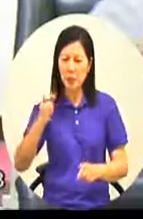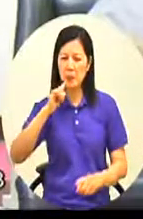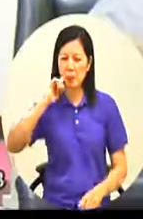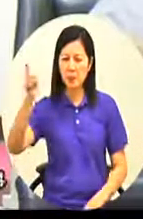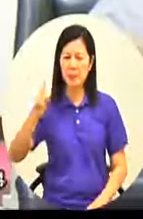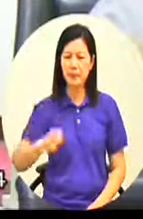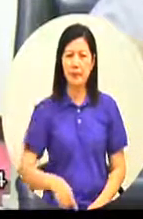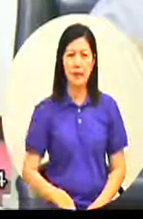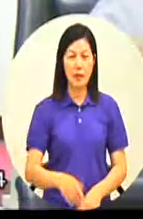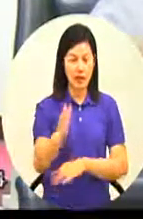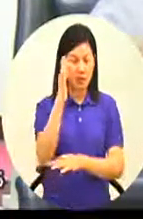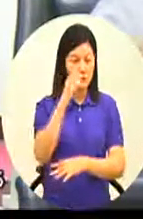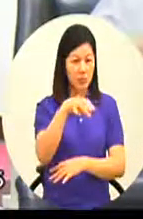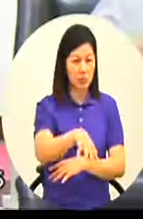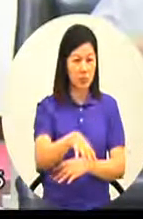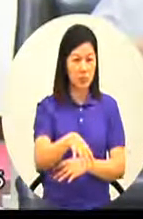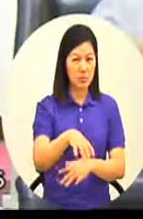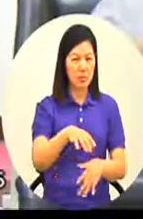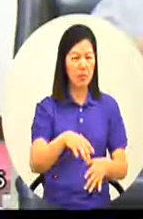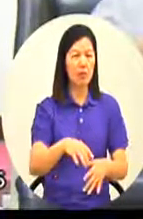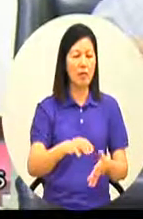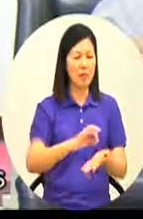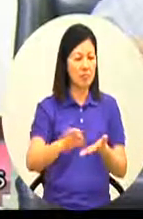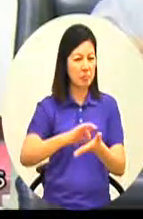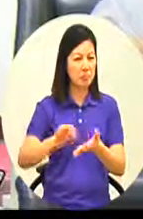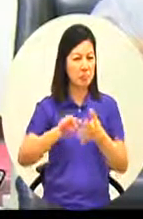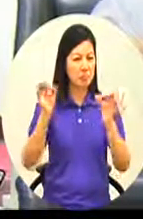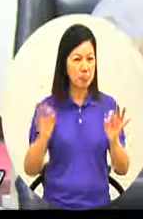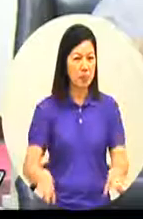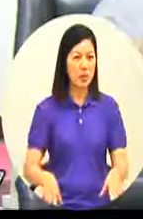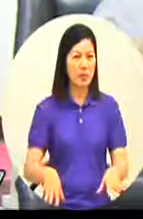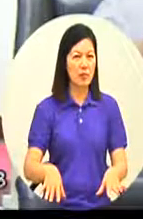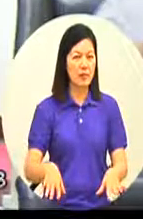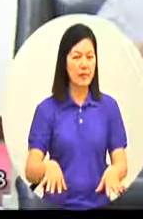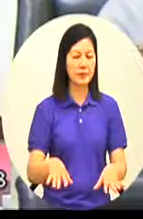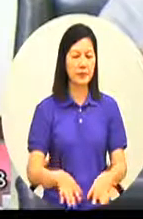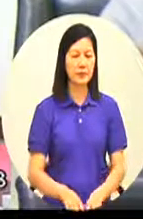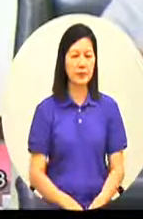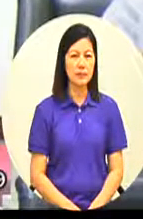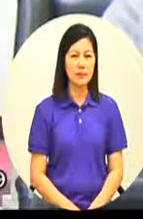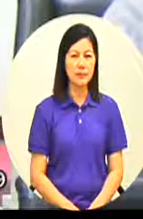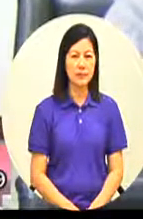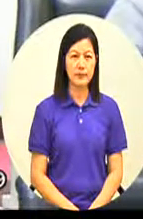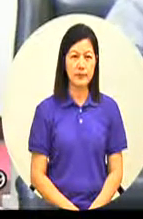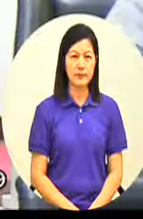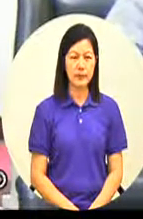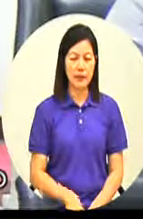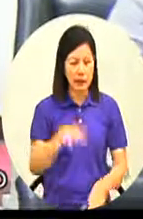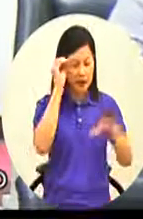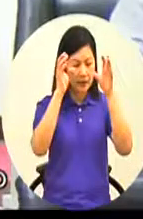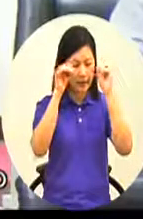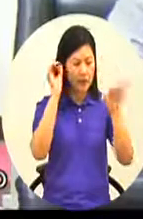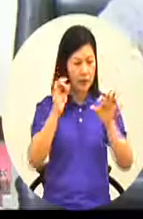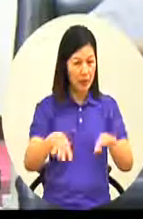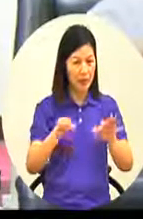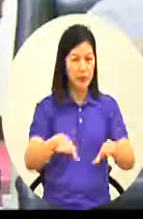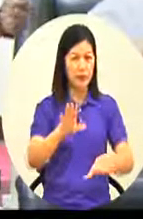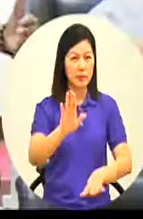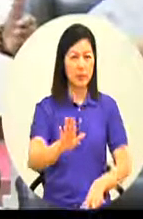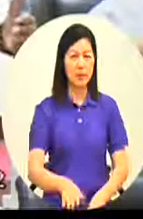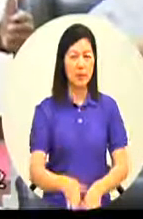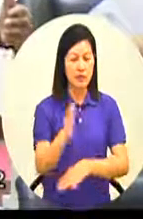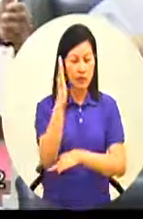门来会浪费很多资源，和咱的公部门浪费有够侪资源，和咱的公部门